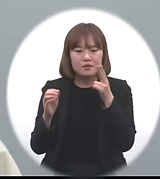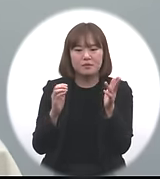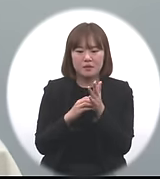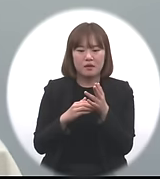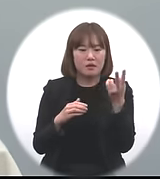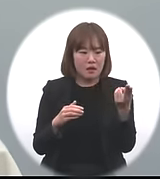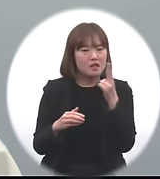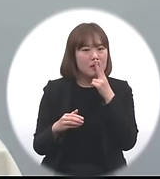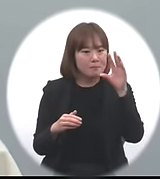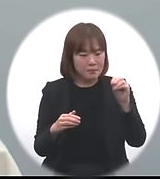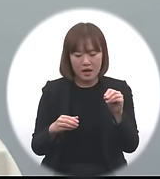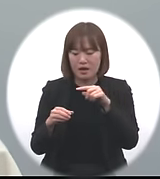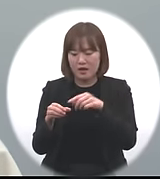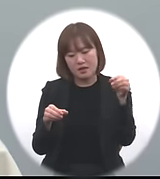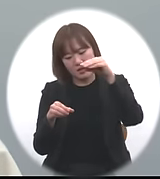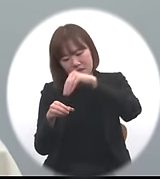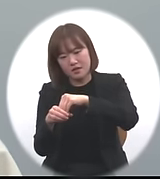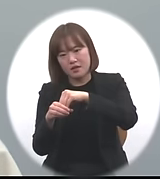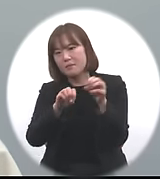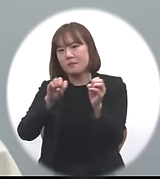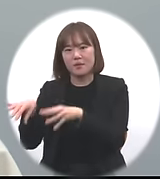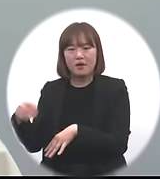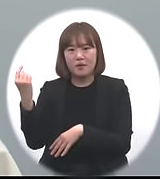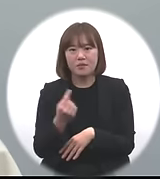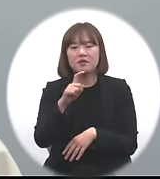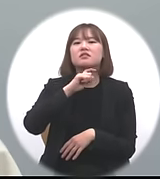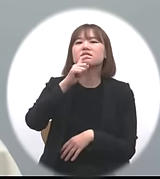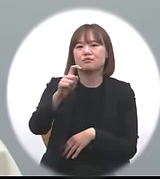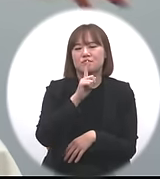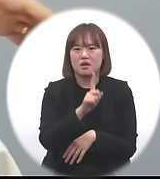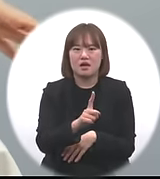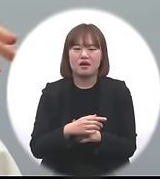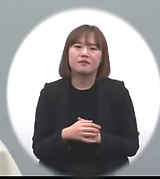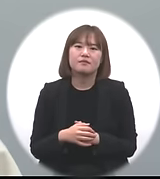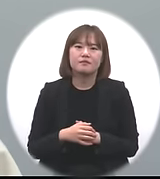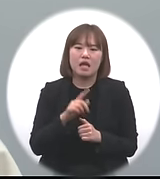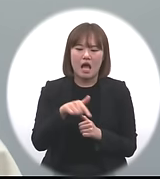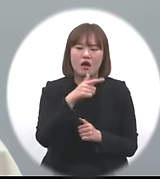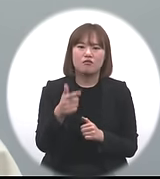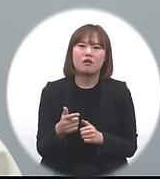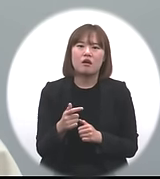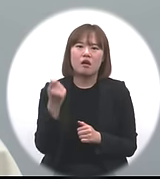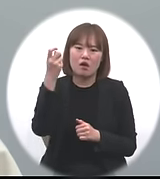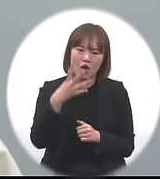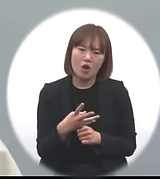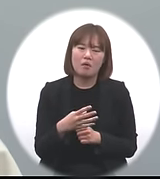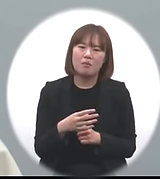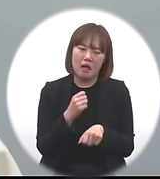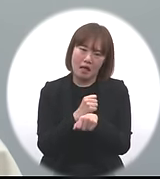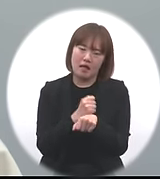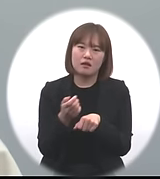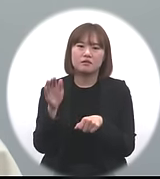마시고 담배를 피고 이걸 하다가 담배도 다 피고 커피도 다 마셨으면 여기다 꽁초를 꺼가지고 이렇게 버리고 오는 거 이게 10분이에요.